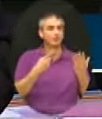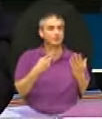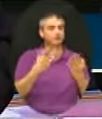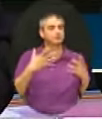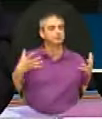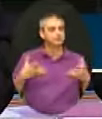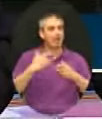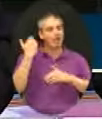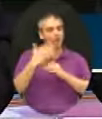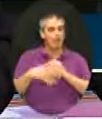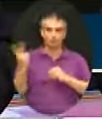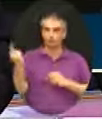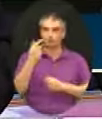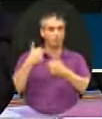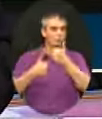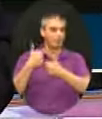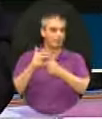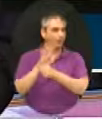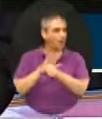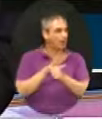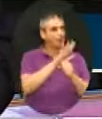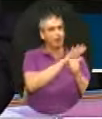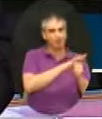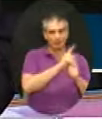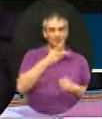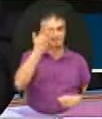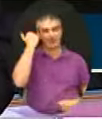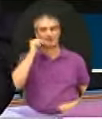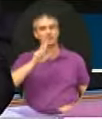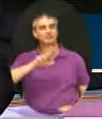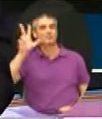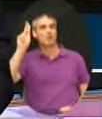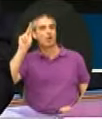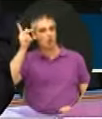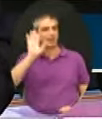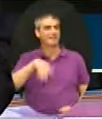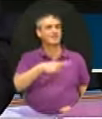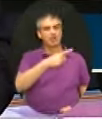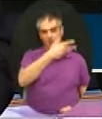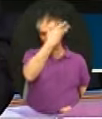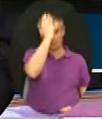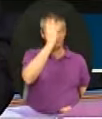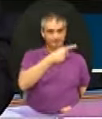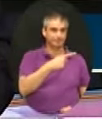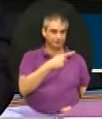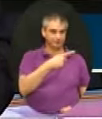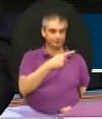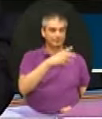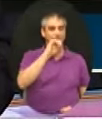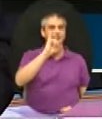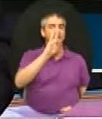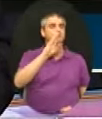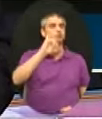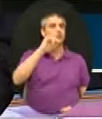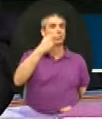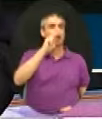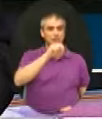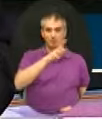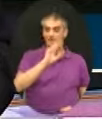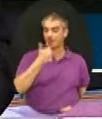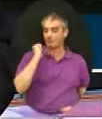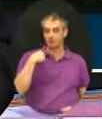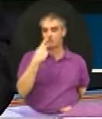ההצהרות האחרונות של שני המועמדים, של הילרי קלינטון בצפון קרוליינה ושל טראמפ במישיגן, וגם